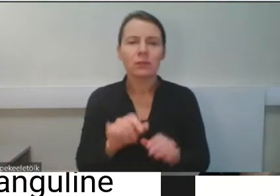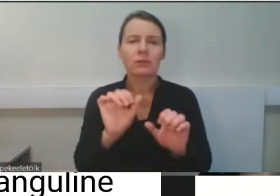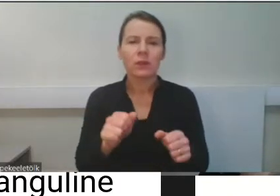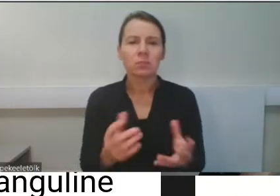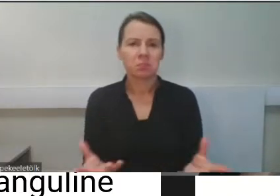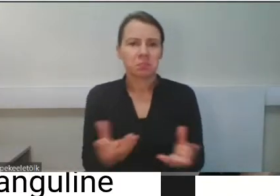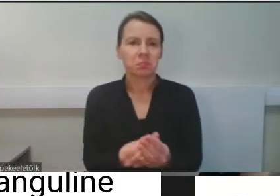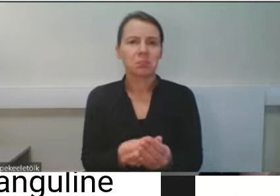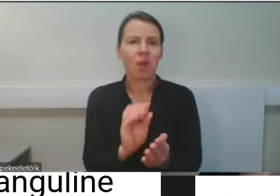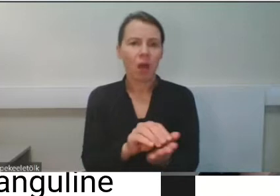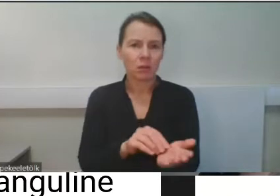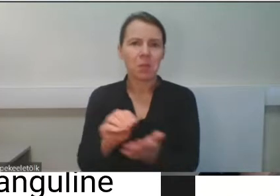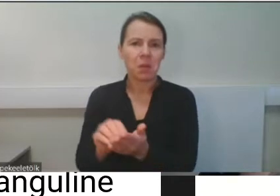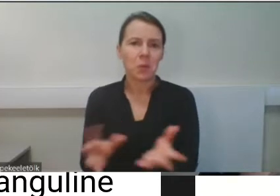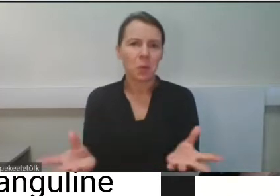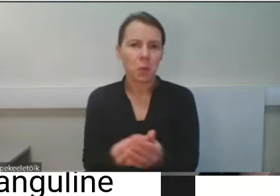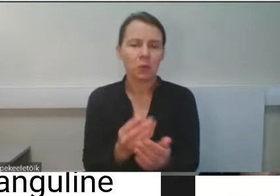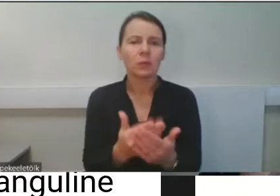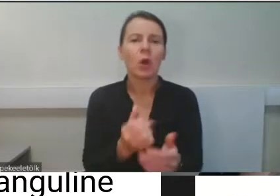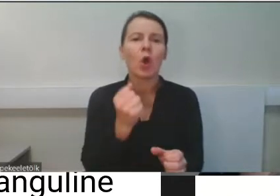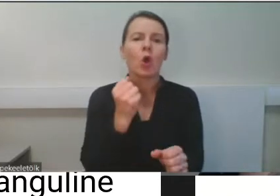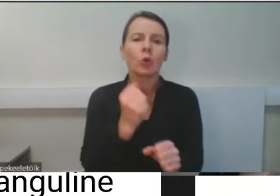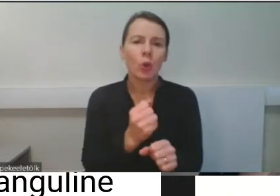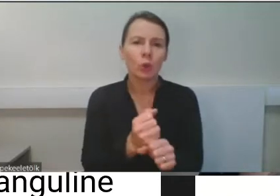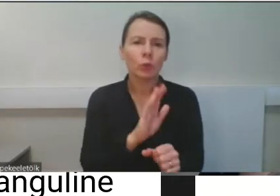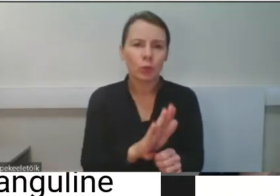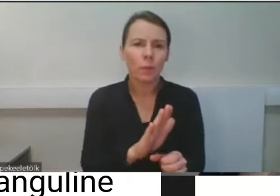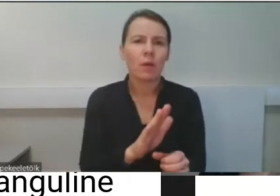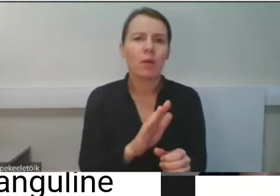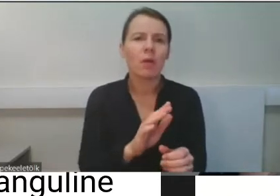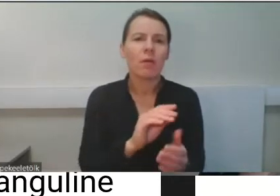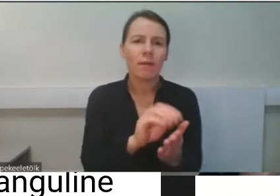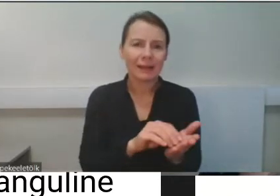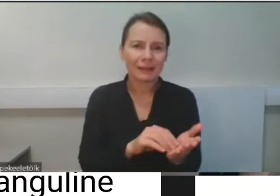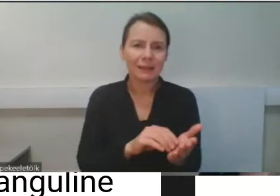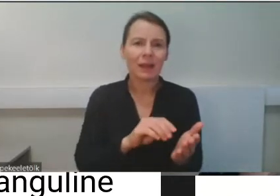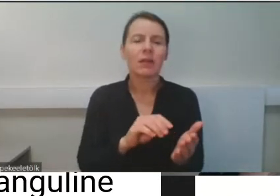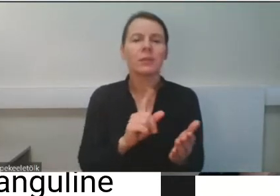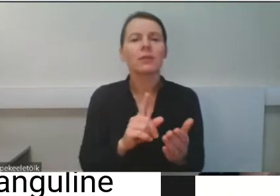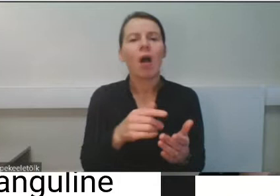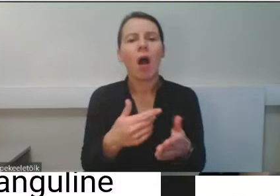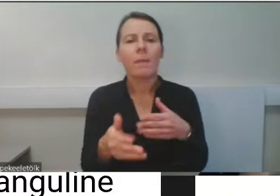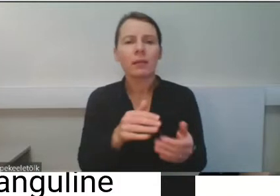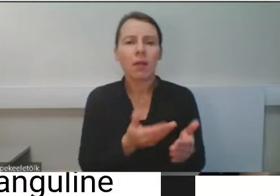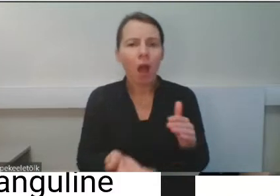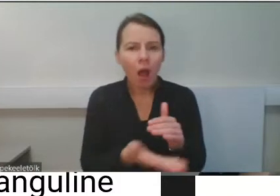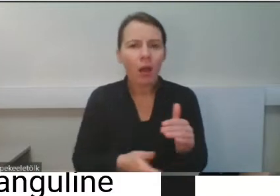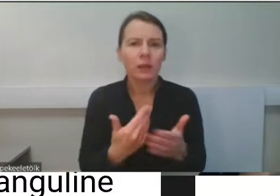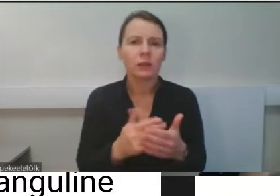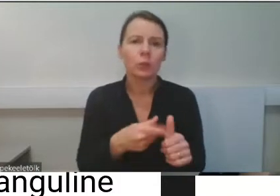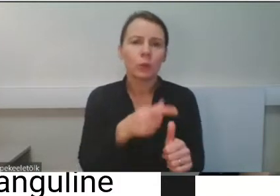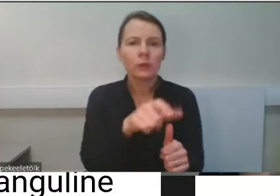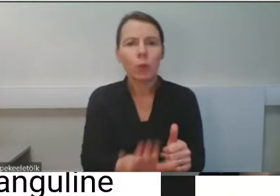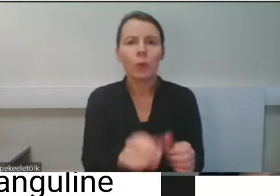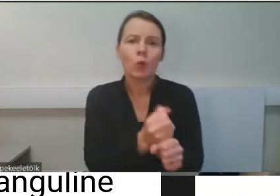olemasolu, siis inimese andmetel on võimalik alati juurde lisada sotsiaalkindlustusametist ja töötukassastist andmed